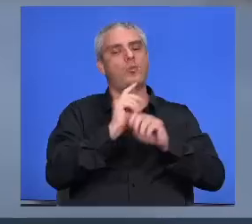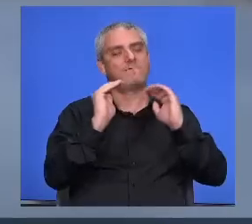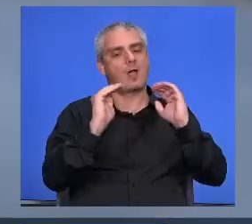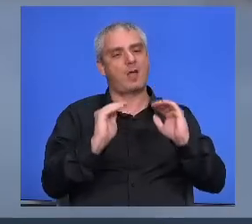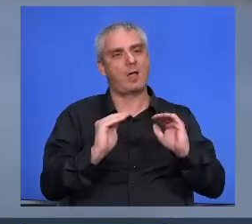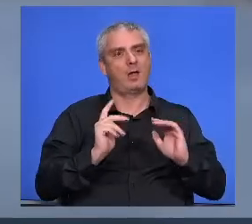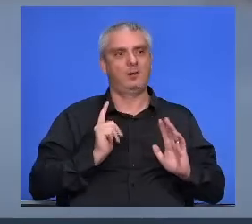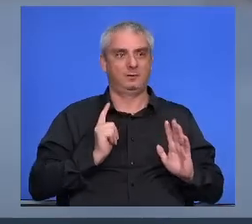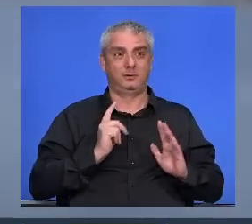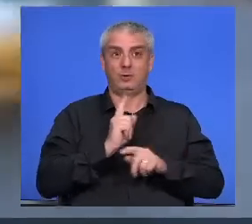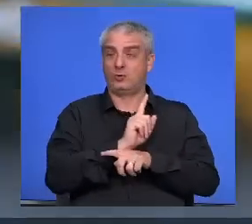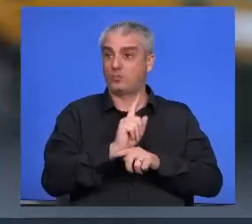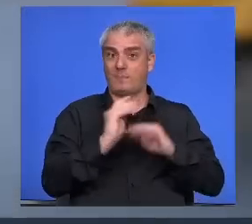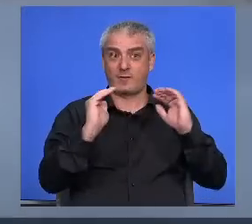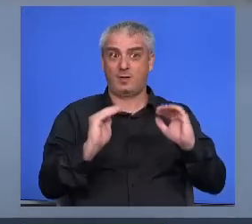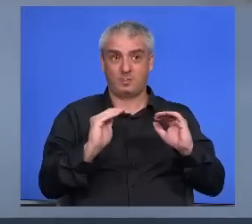צינון.